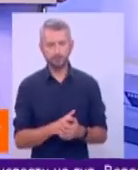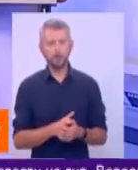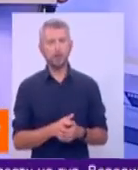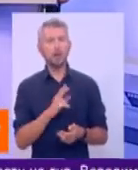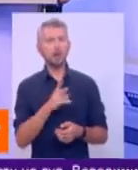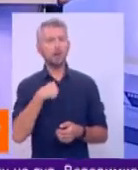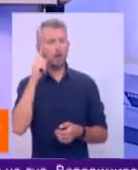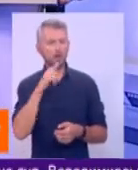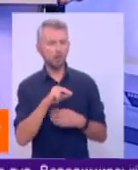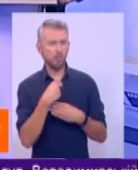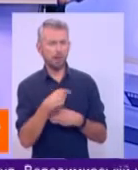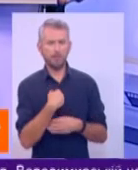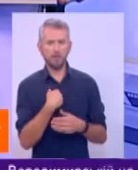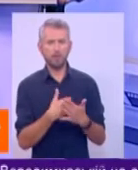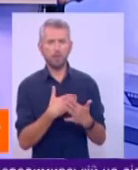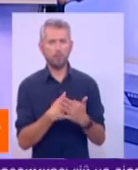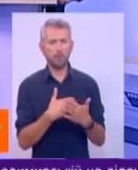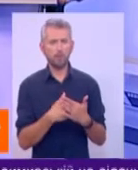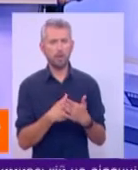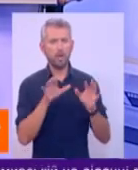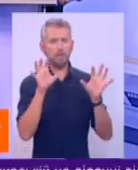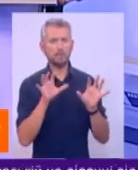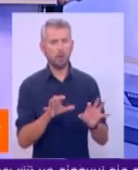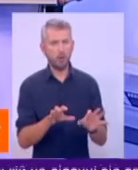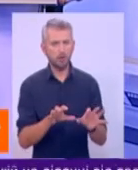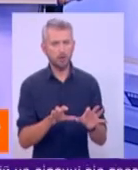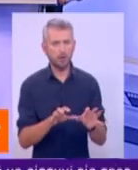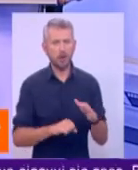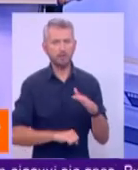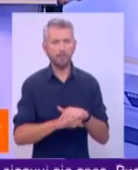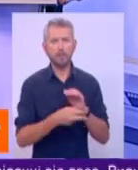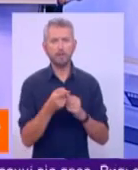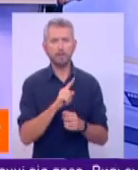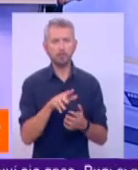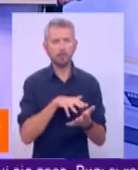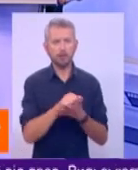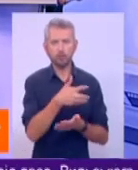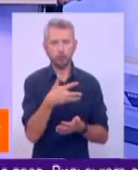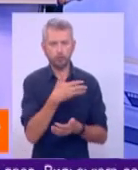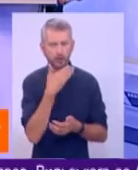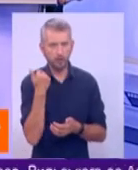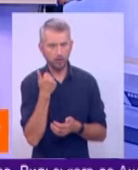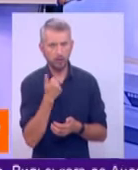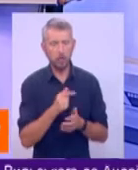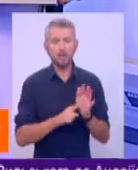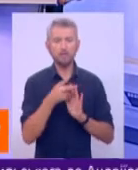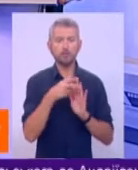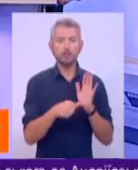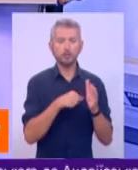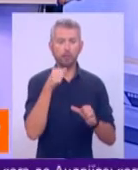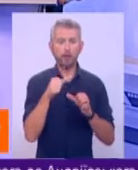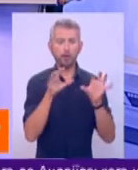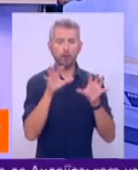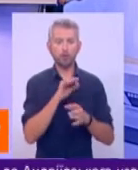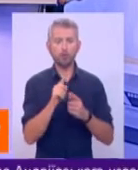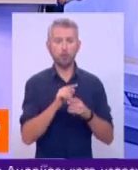Насколько я знаю, поправьте меня, но, по-моему, законных оснований для того, чтобы сносить хрущевки, нету. Да? За 2006 года закон про